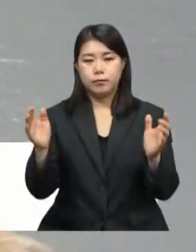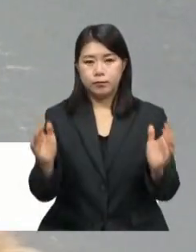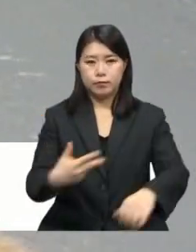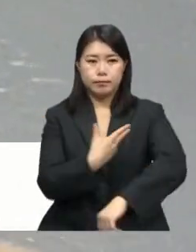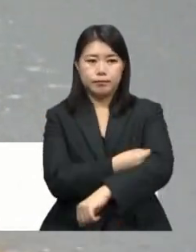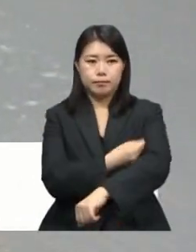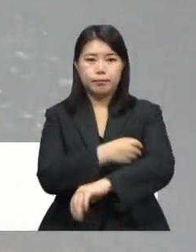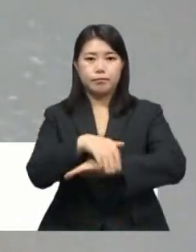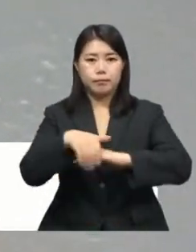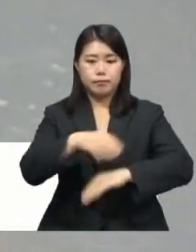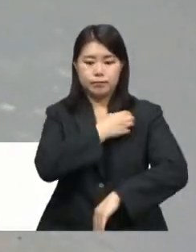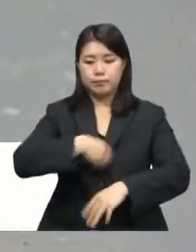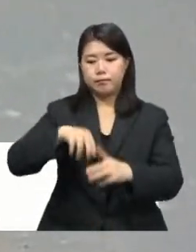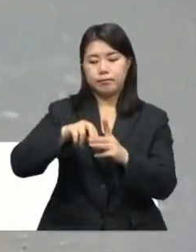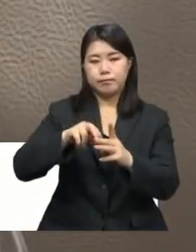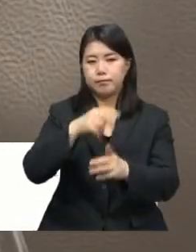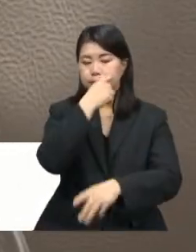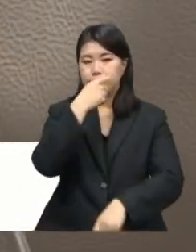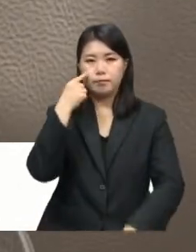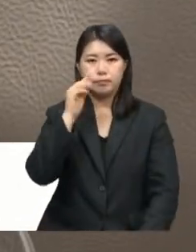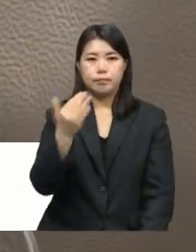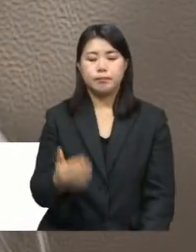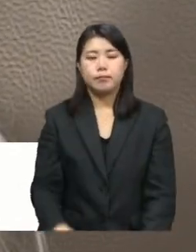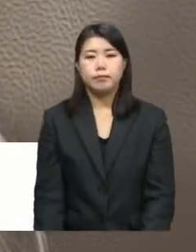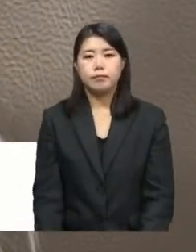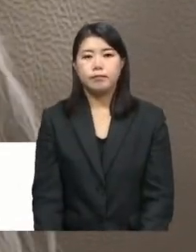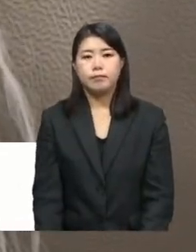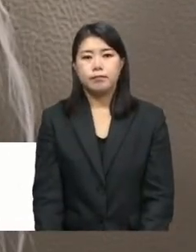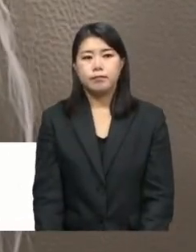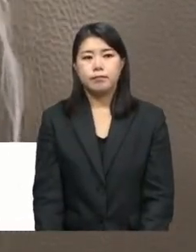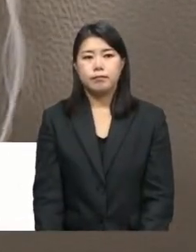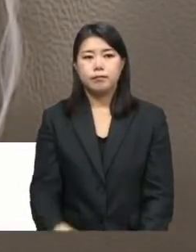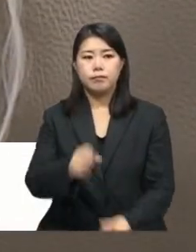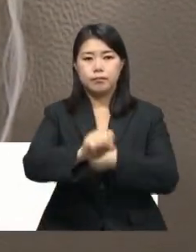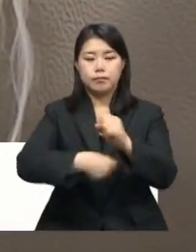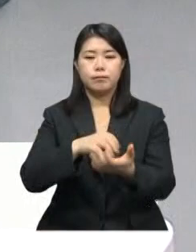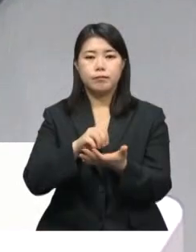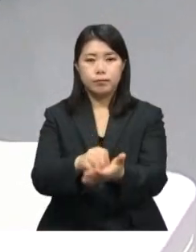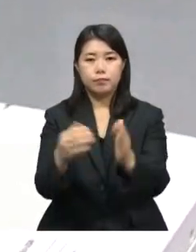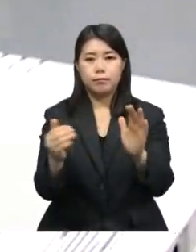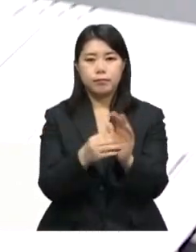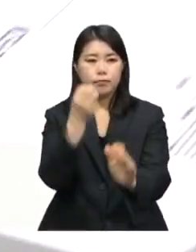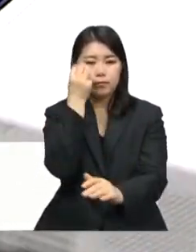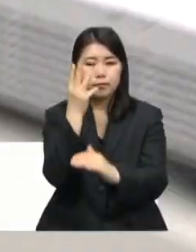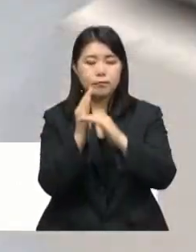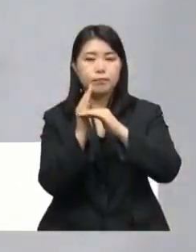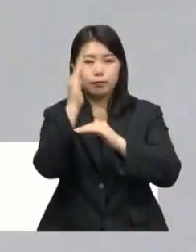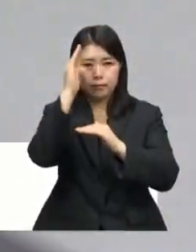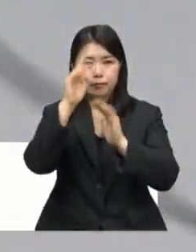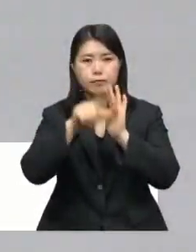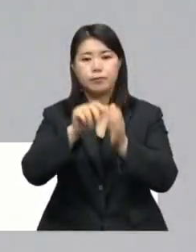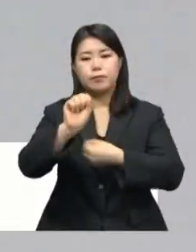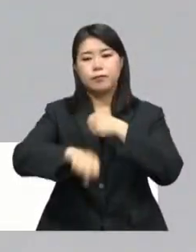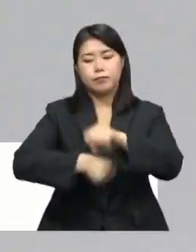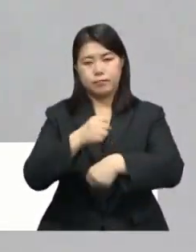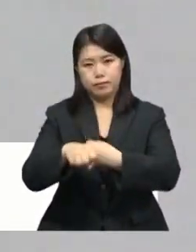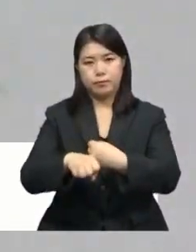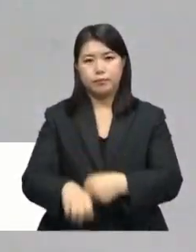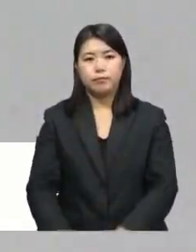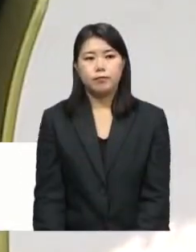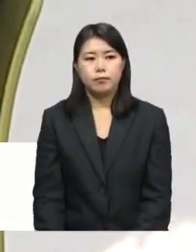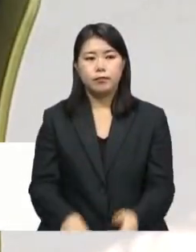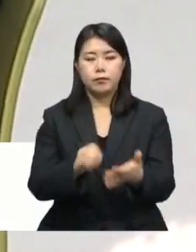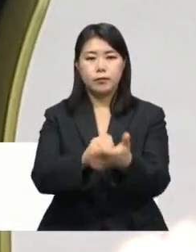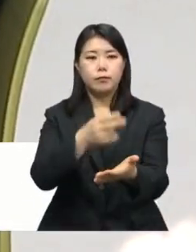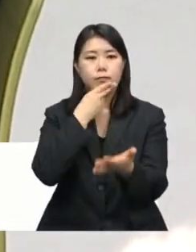일정은 각 행정복지 센터에서 확인할 수 있습니다 동물 등록이 된 3개월령 이상 반려견이 대상이며 미등록